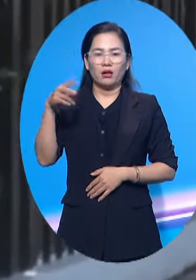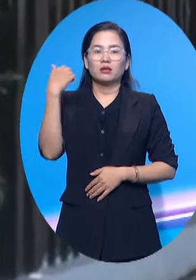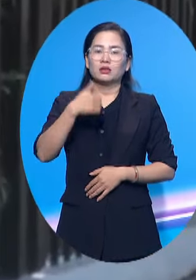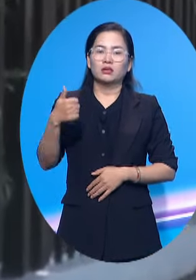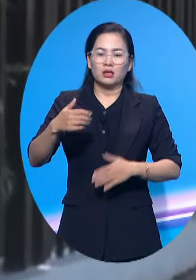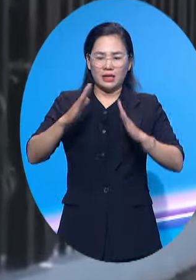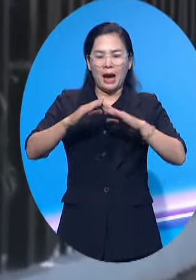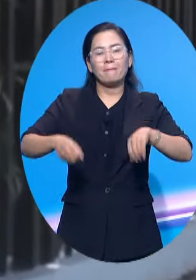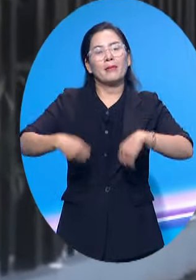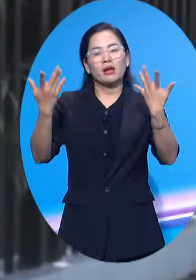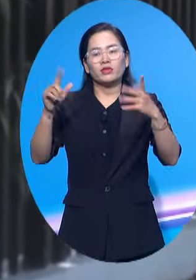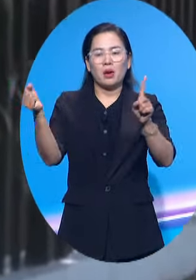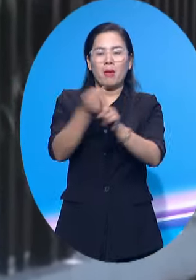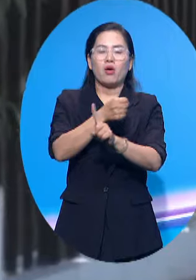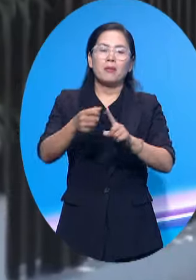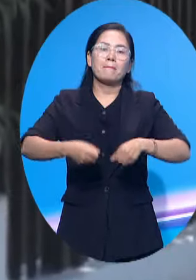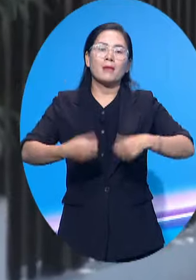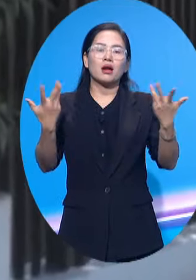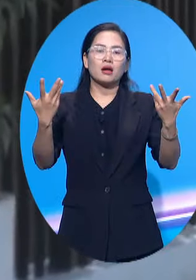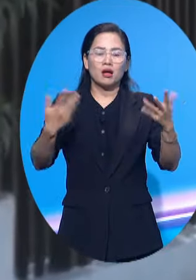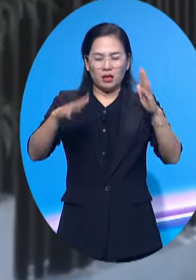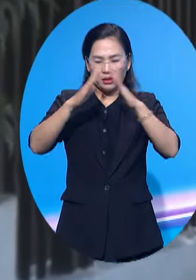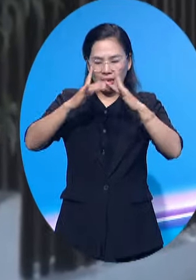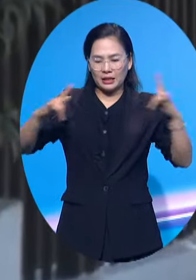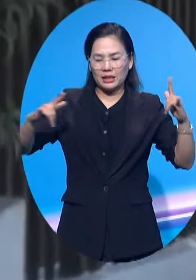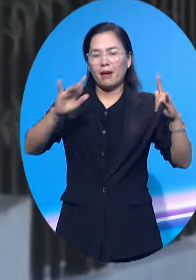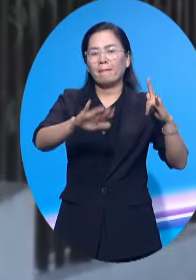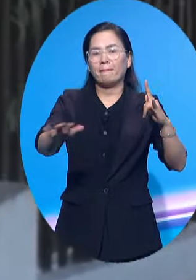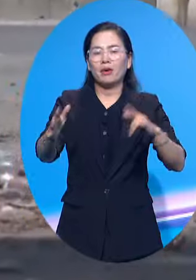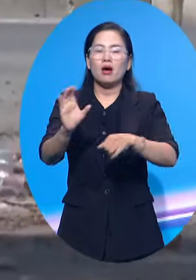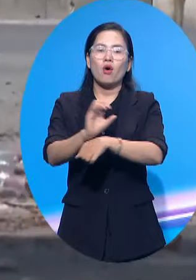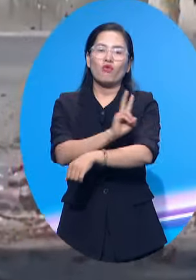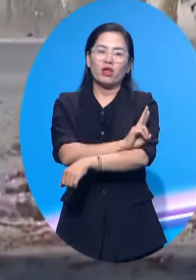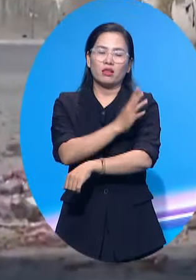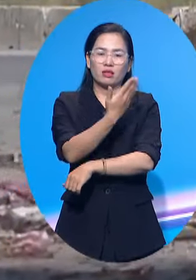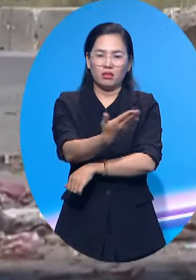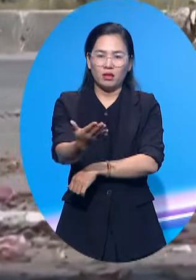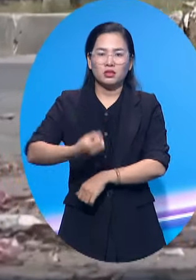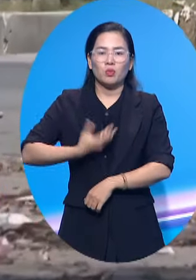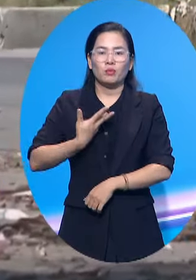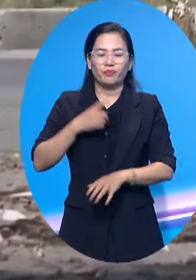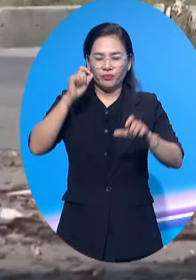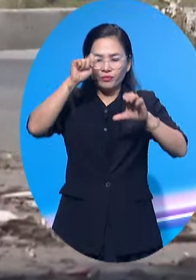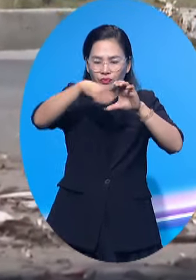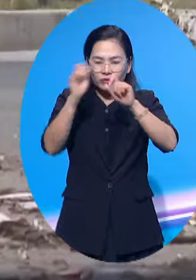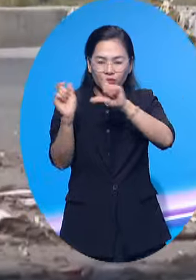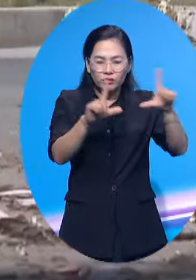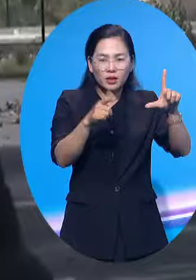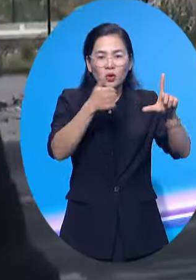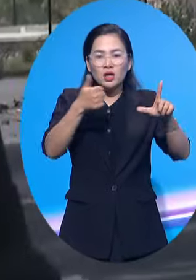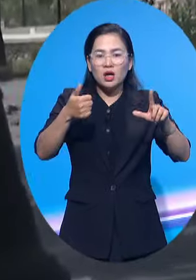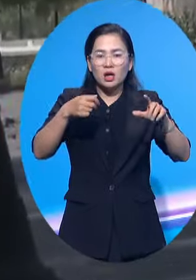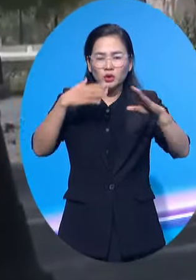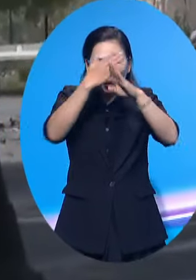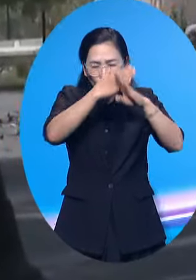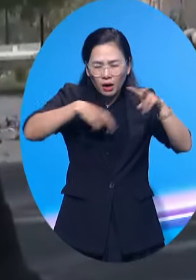người bị mất nhà cửa do bạo lực. Họ dựng lều sống tạm ở công viên gần đó. Một đoạn video cho thấy mọi người cố gắng chạy trốn khỏi